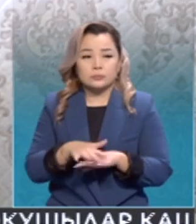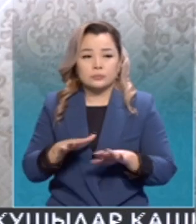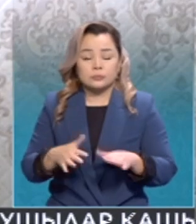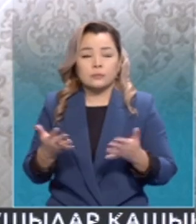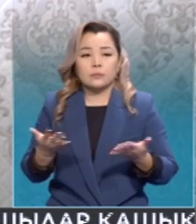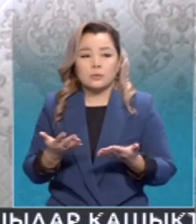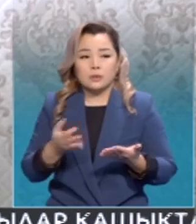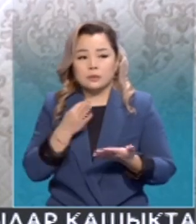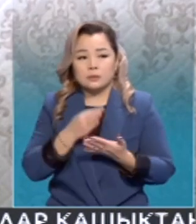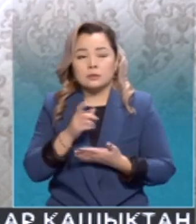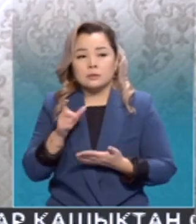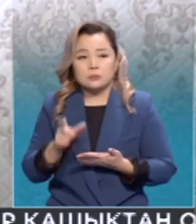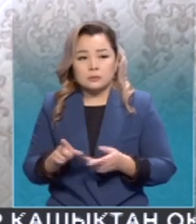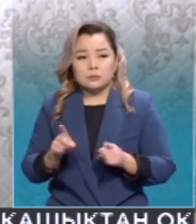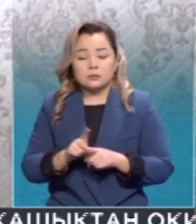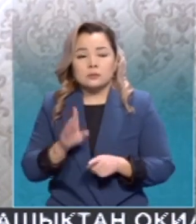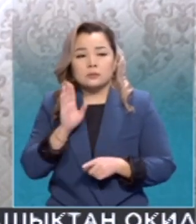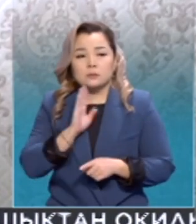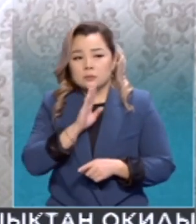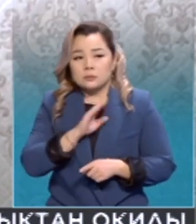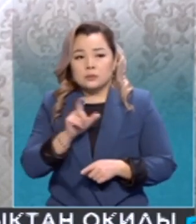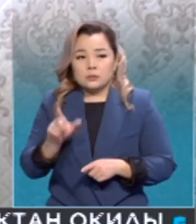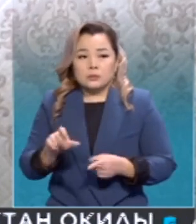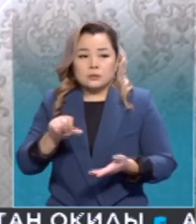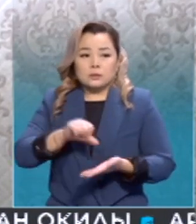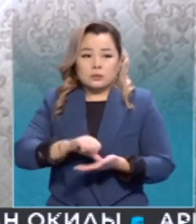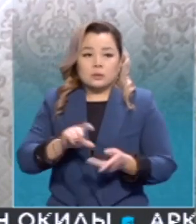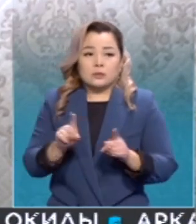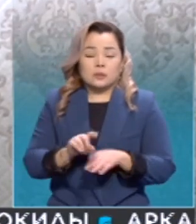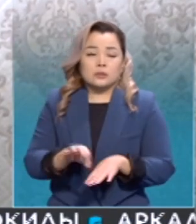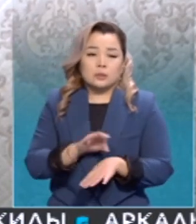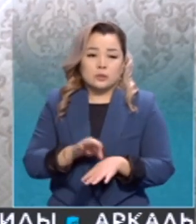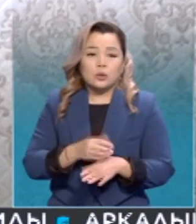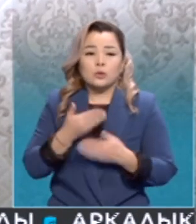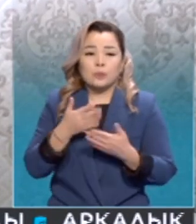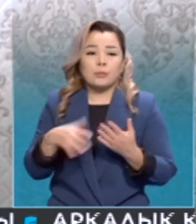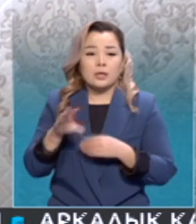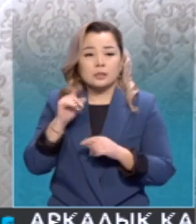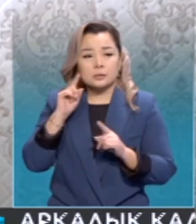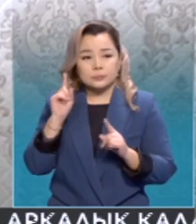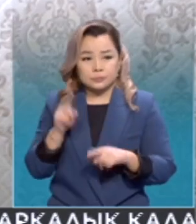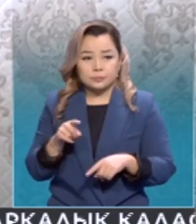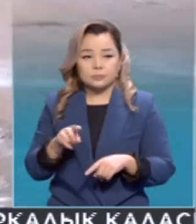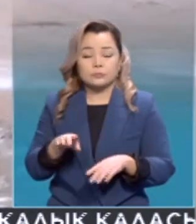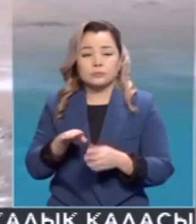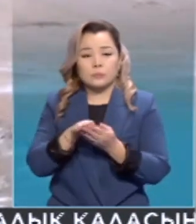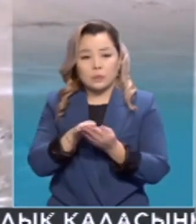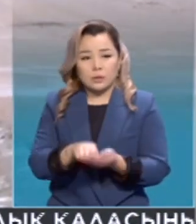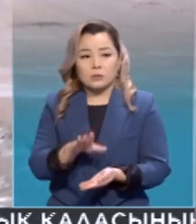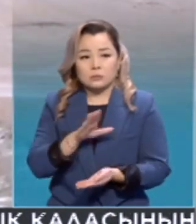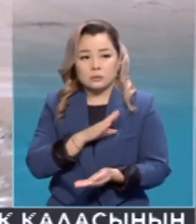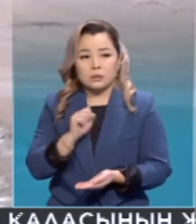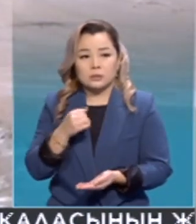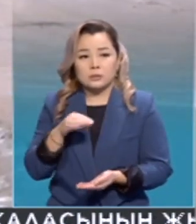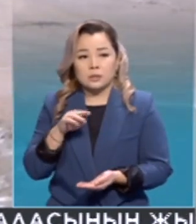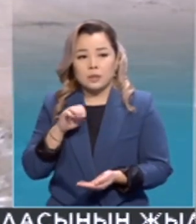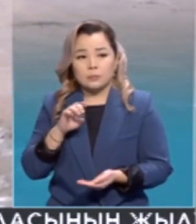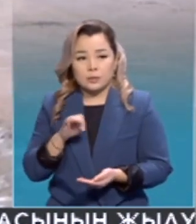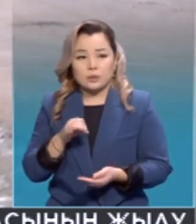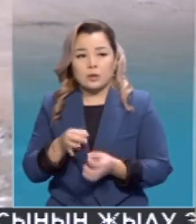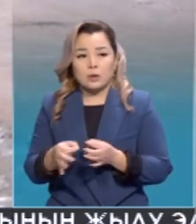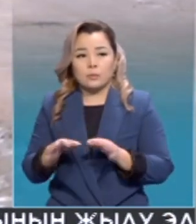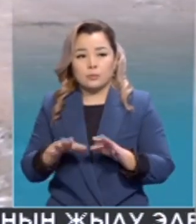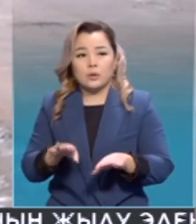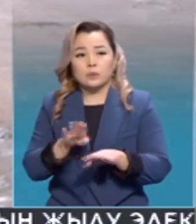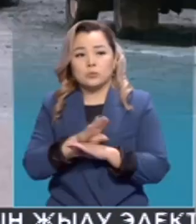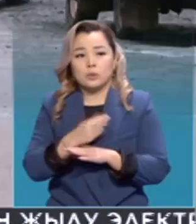Халық қай азаматын осы әйелден, әйел адамнан сұрасаңдан бәрі біледі, осында жерленді. Әйтеке би аудандық ауруханасы